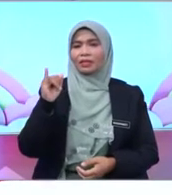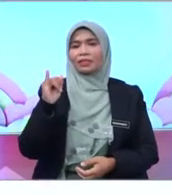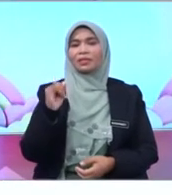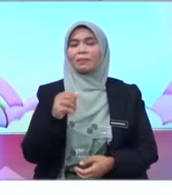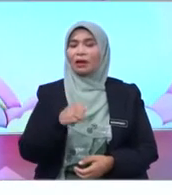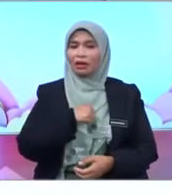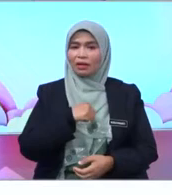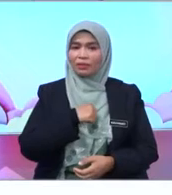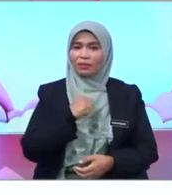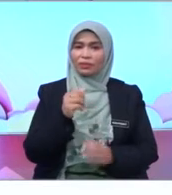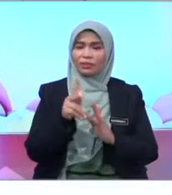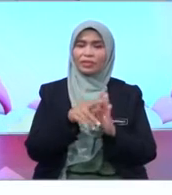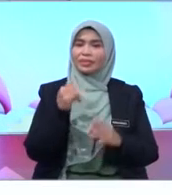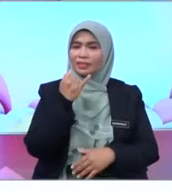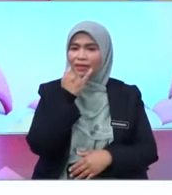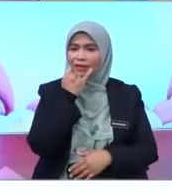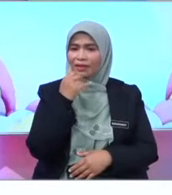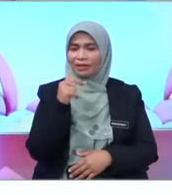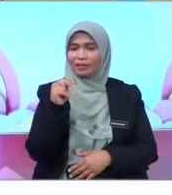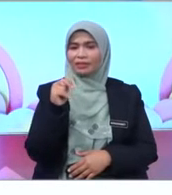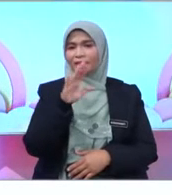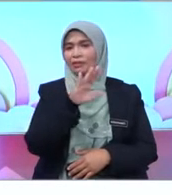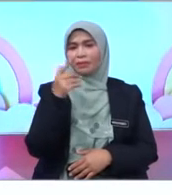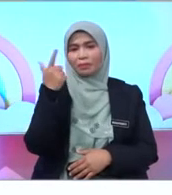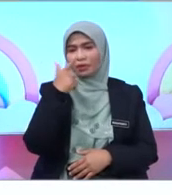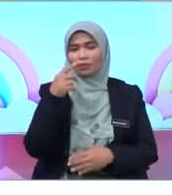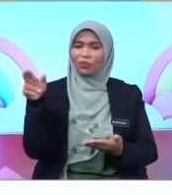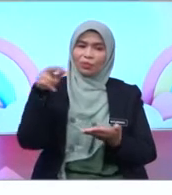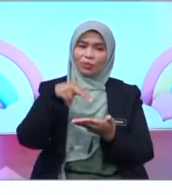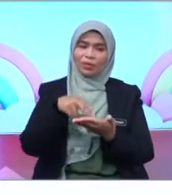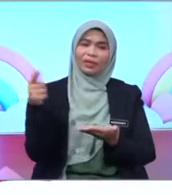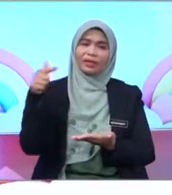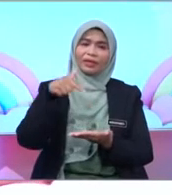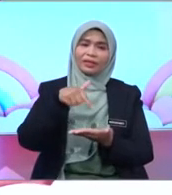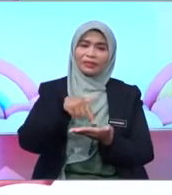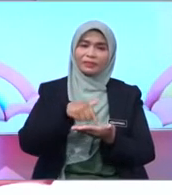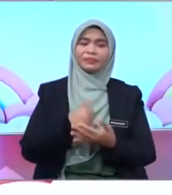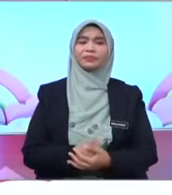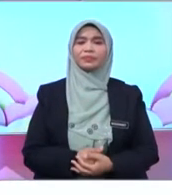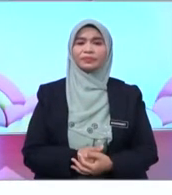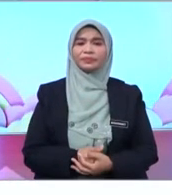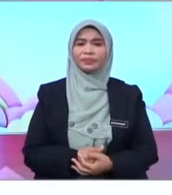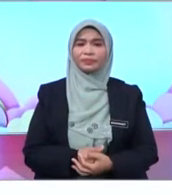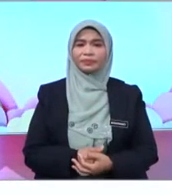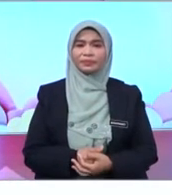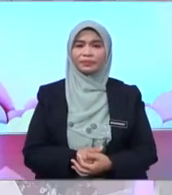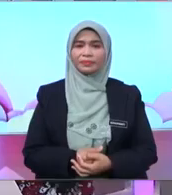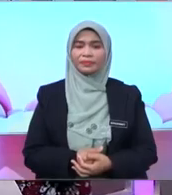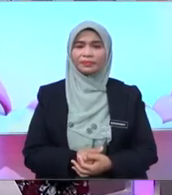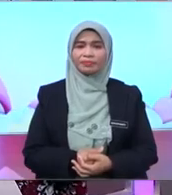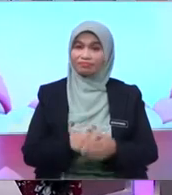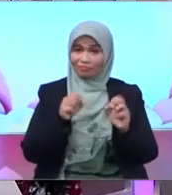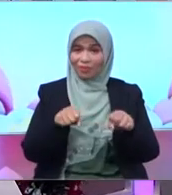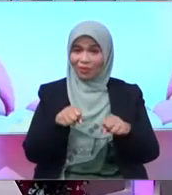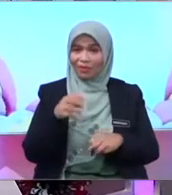kekhilafannya idaman janji tidak akan mengulanginya lagi oke om Breath